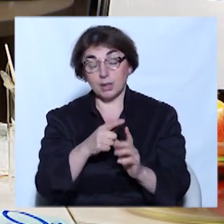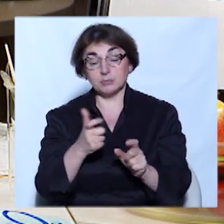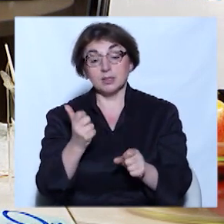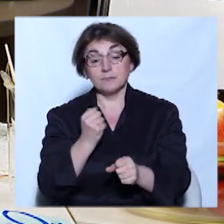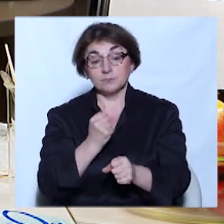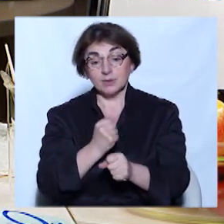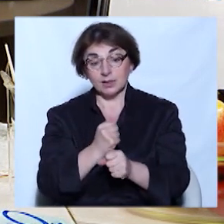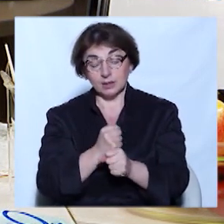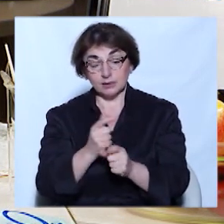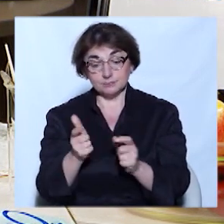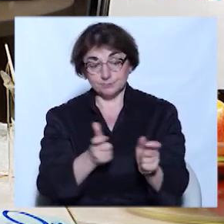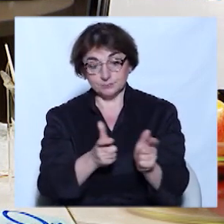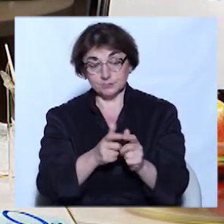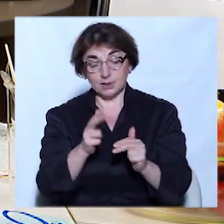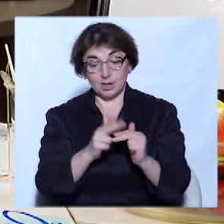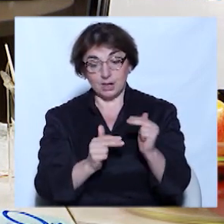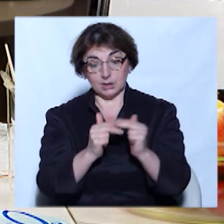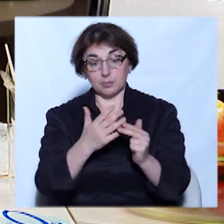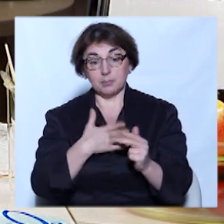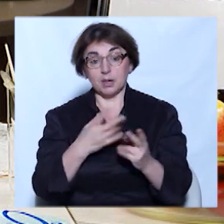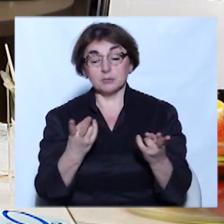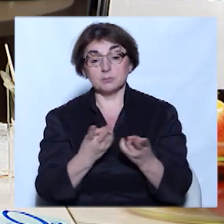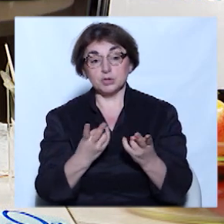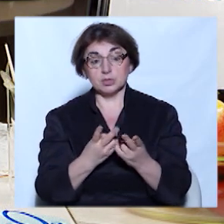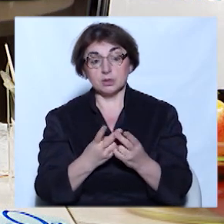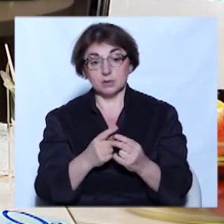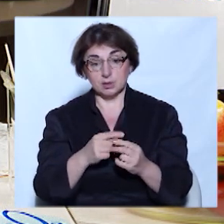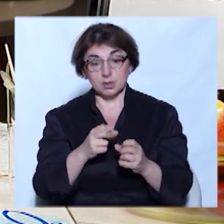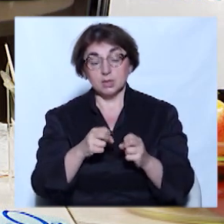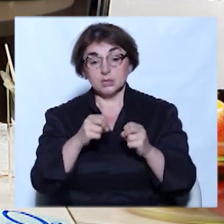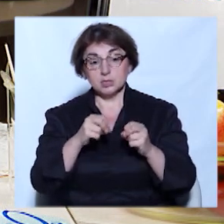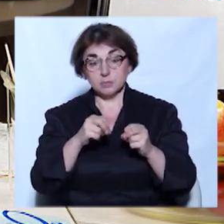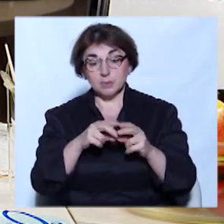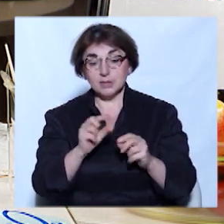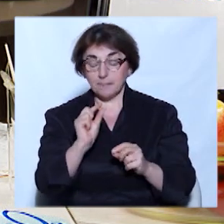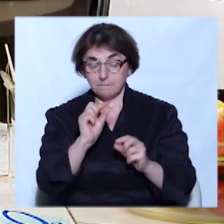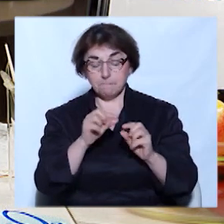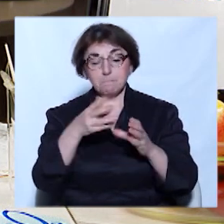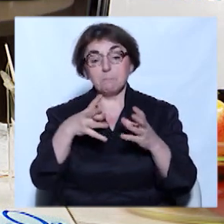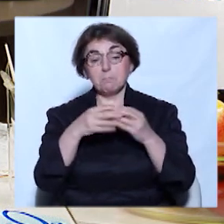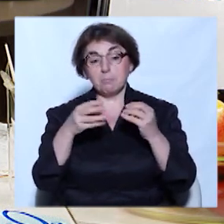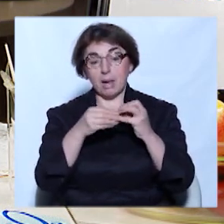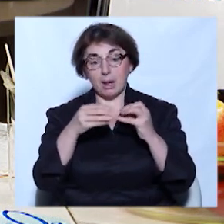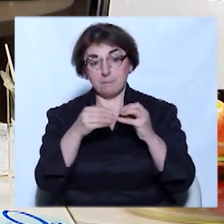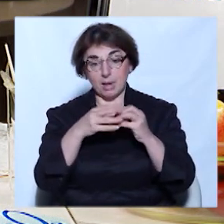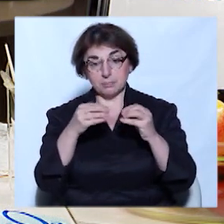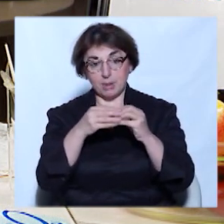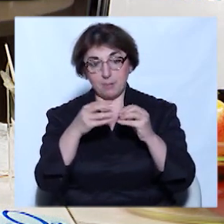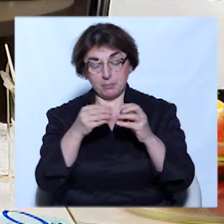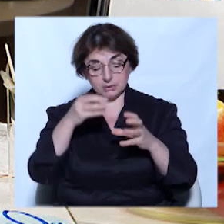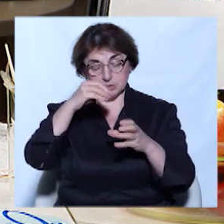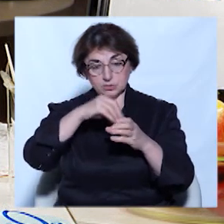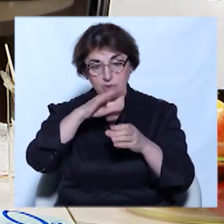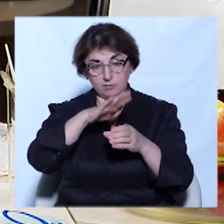მოწყობილობის აგება. ამისათვის მე ჩავაფენ ცირეოდენ ბამბას, აი ბამბა